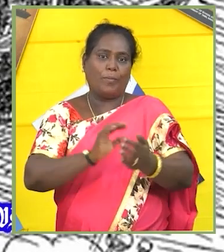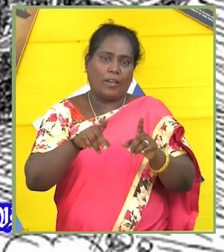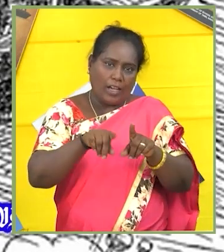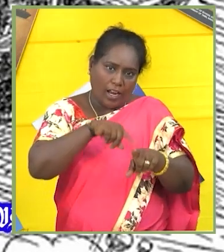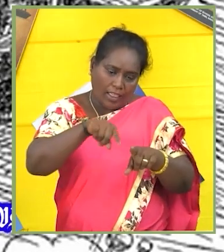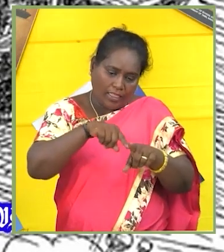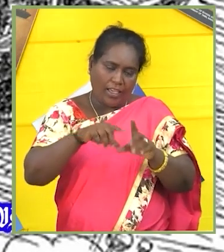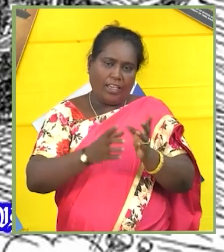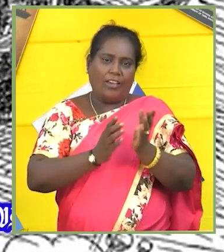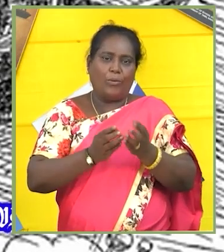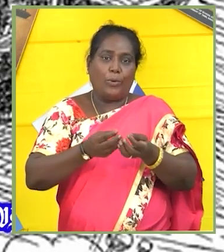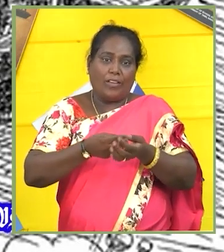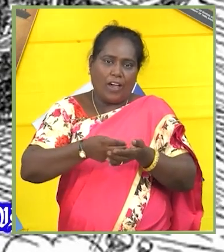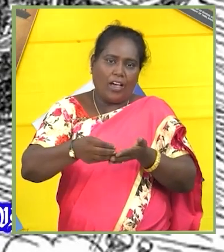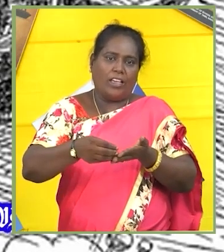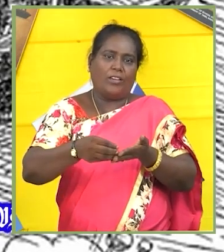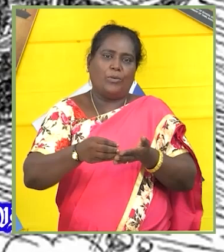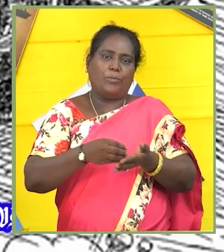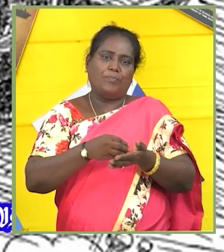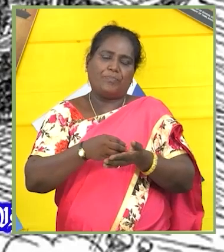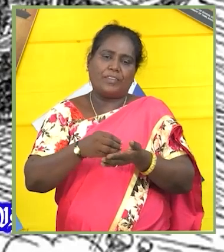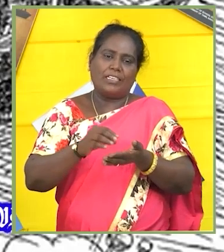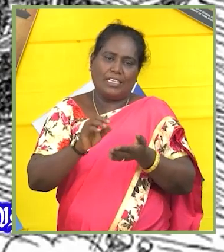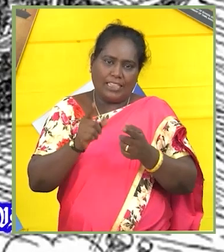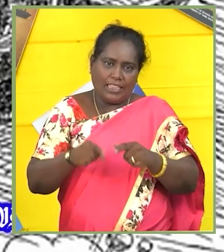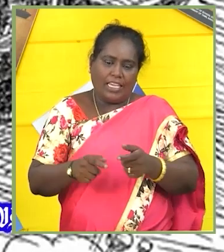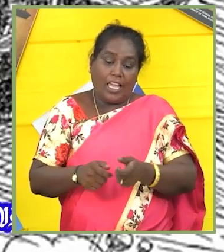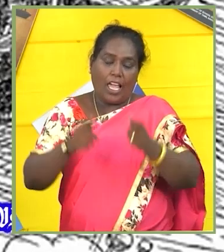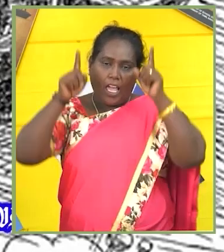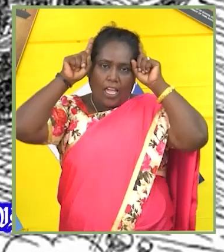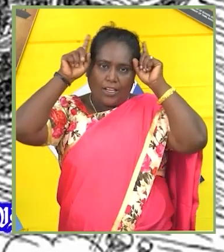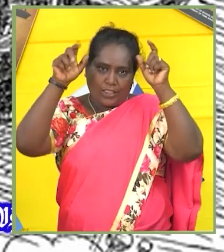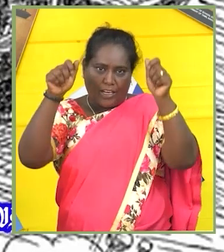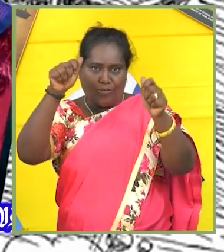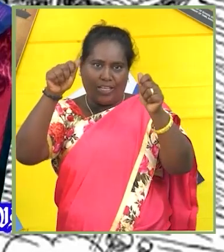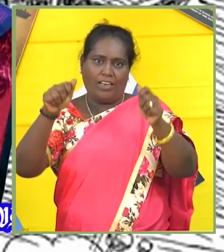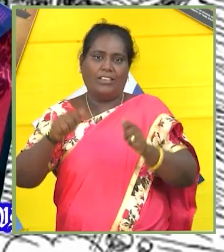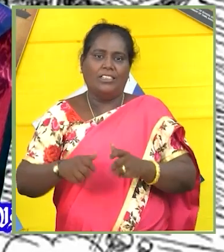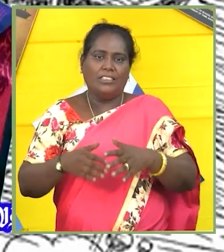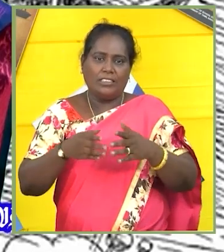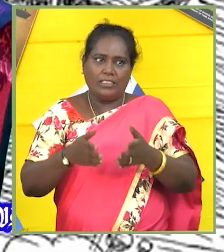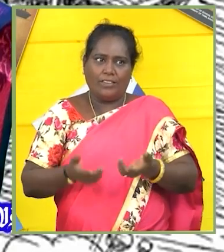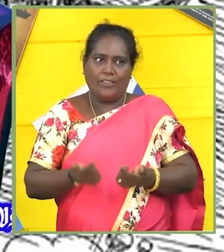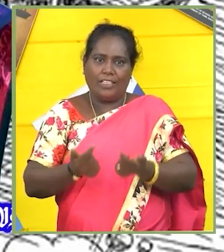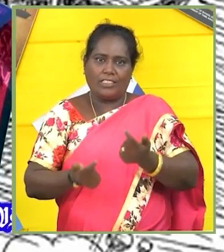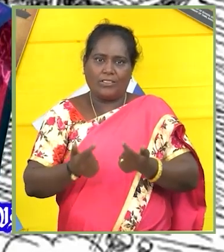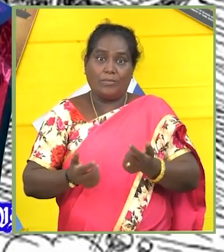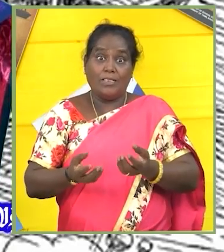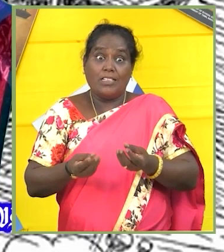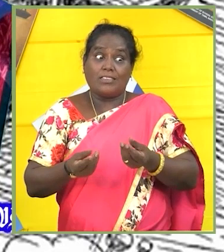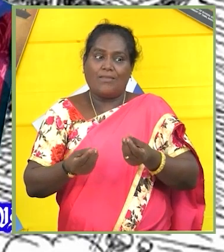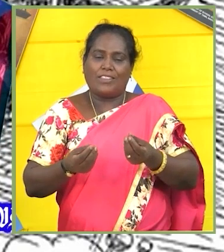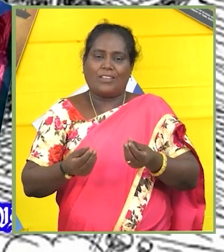இந்த மாடுகளுடன் விளையாடி மகிழும் உறவாக உருக்கொண்டதே இந்த ஏறு தழுவுதல். வீரத்திற்கும்